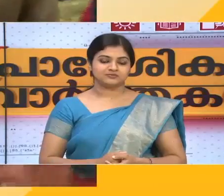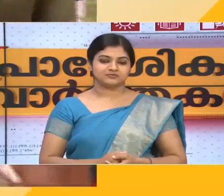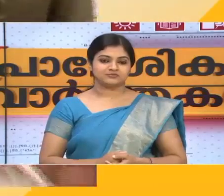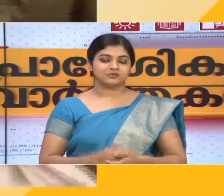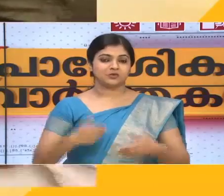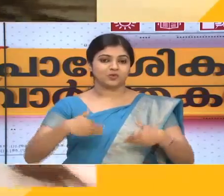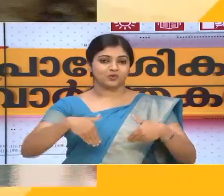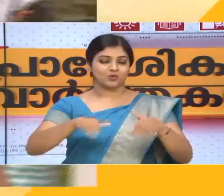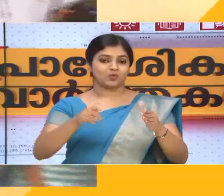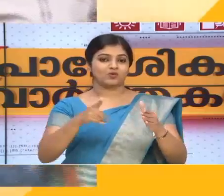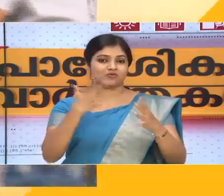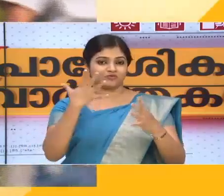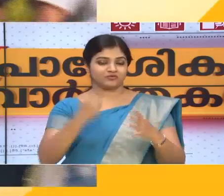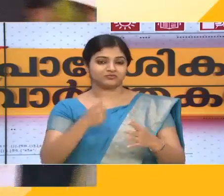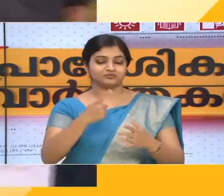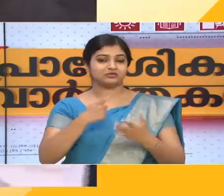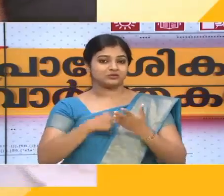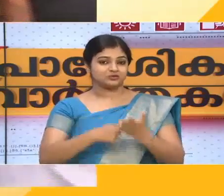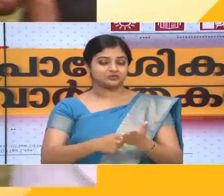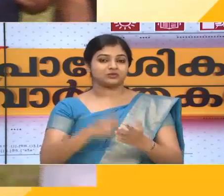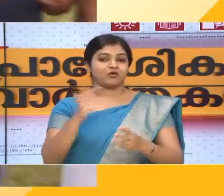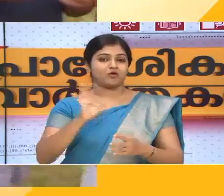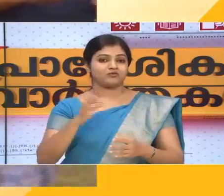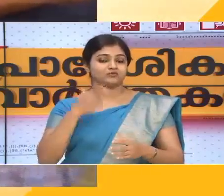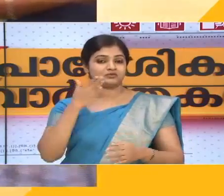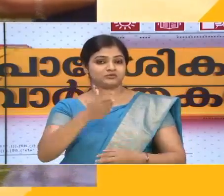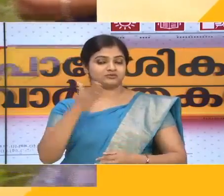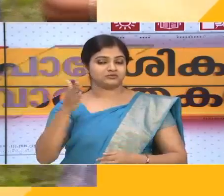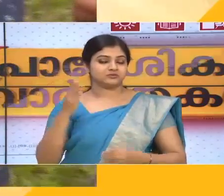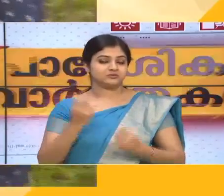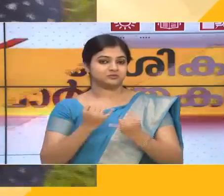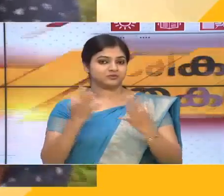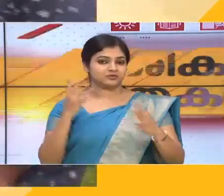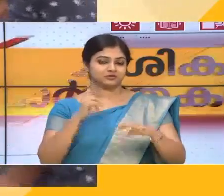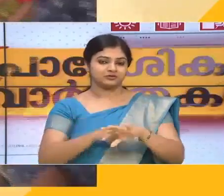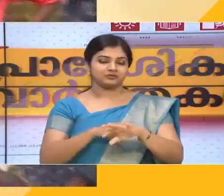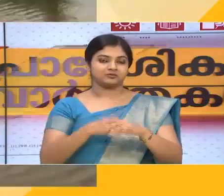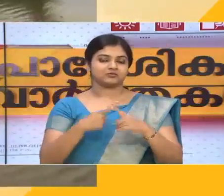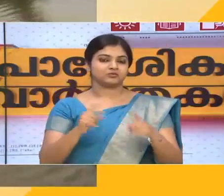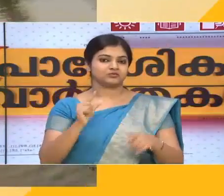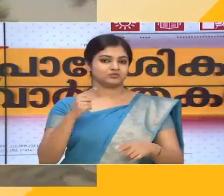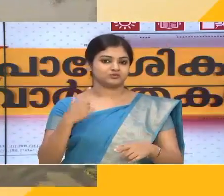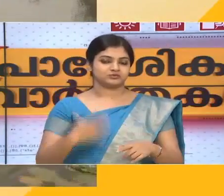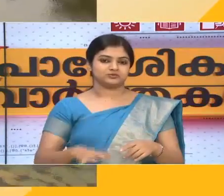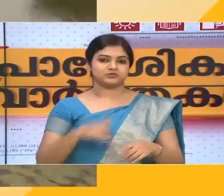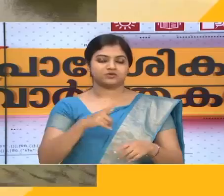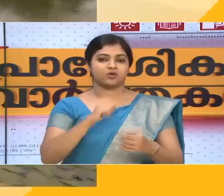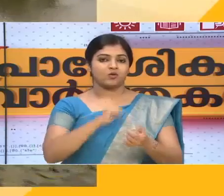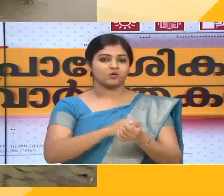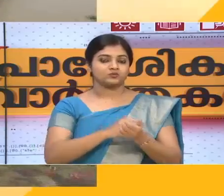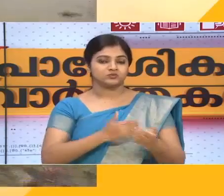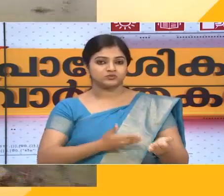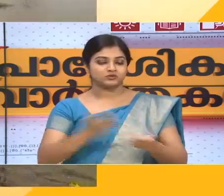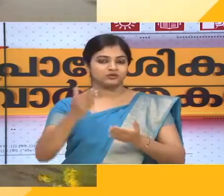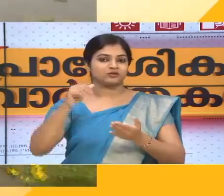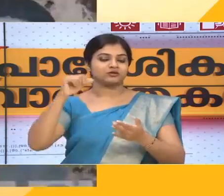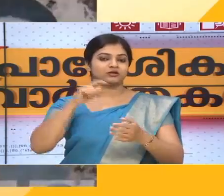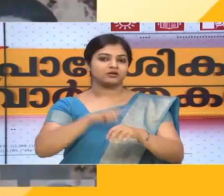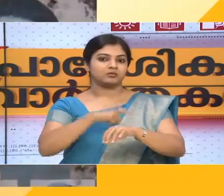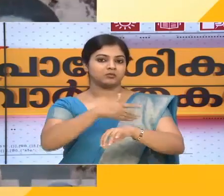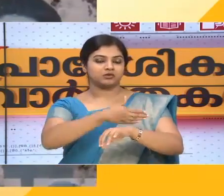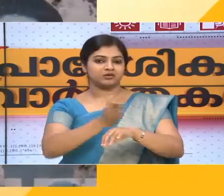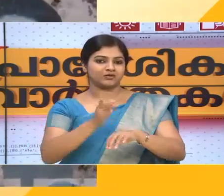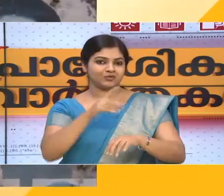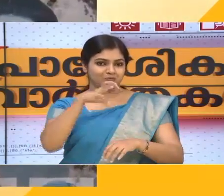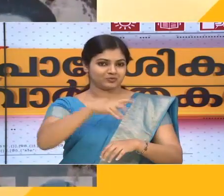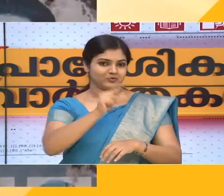റോഡെന്ന് ആവശ്യമുന്നയിച്ച കാലങ്ങളോളം ഓഫീസുകൾ കയറിയിറങ്ങിയിട്ടും ഫലമുണ്ടായില്ല. ആശുപത്രിയിലെത്തിക്കാൻ വൈകിയതിനെ തുടർന്ന്